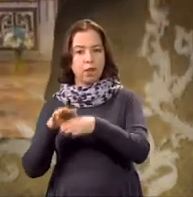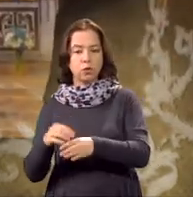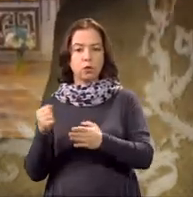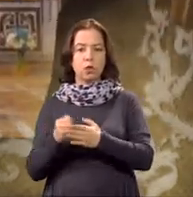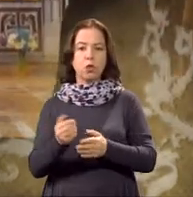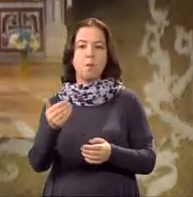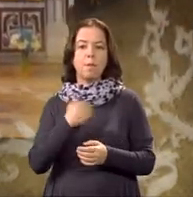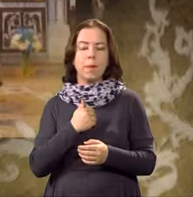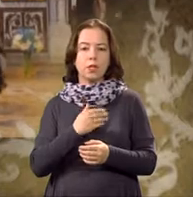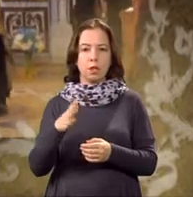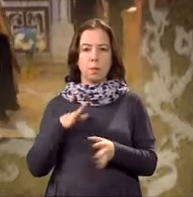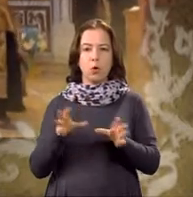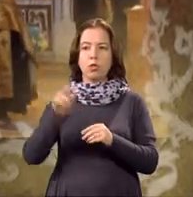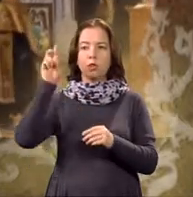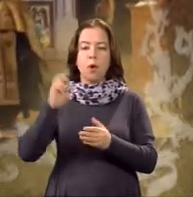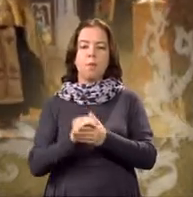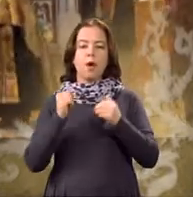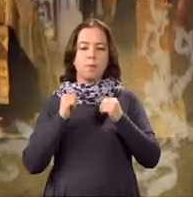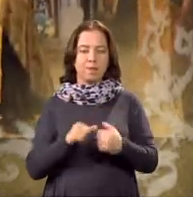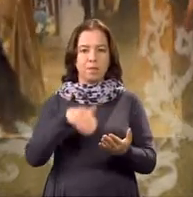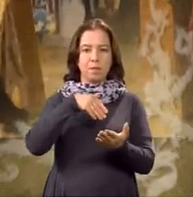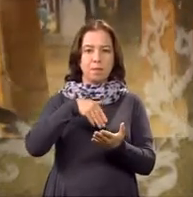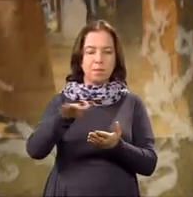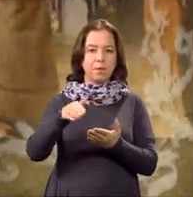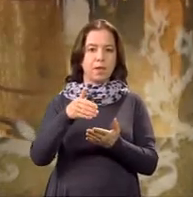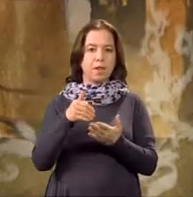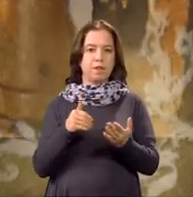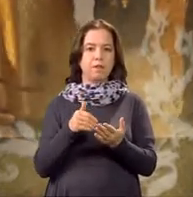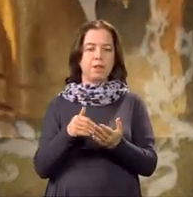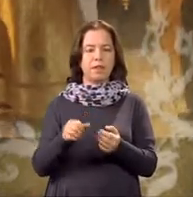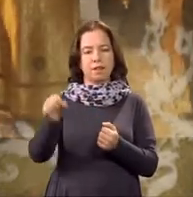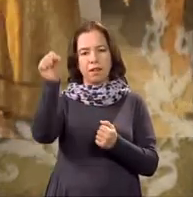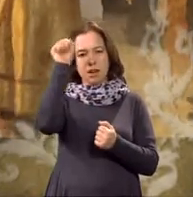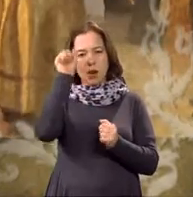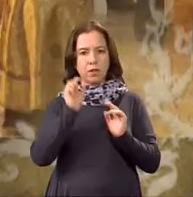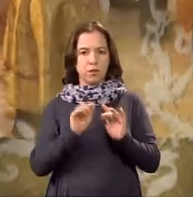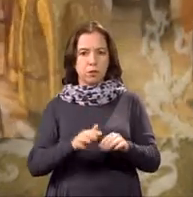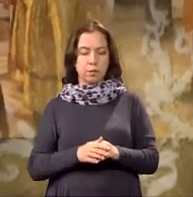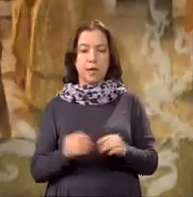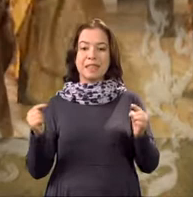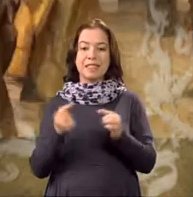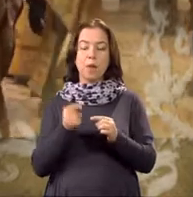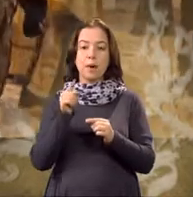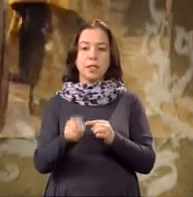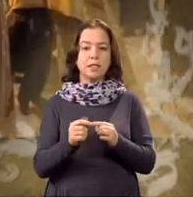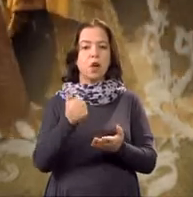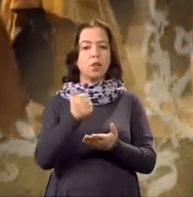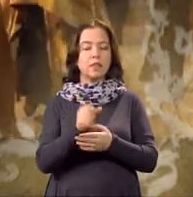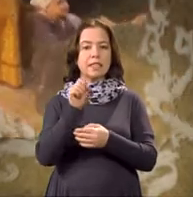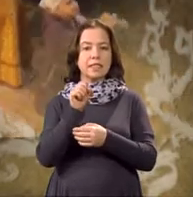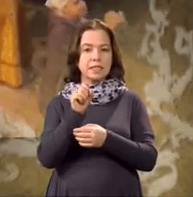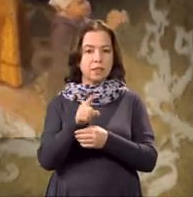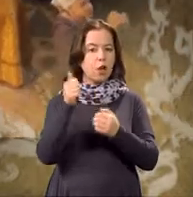у мирі, позбуваючися пристрастей і гріховних вчинків. Саме це – основне